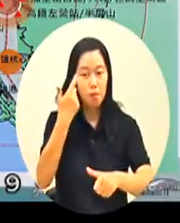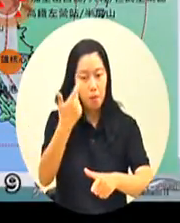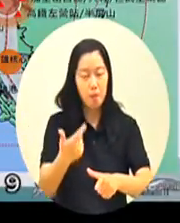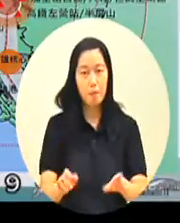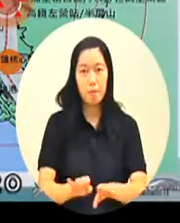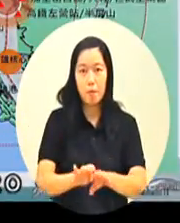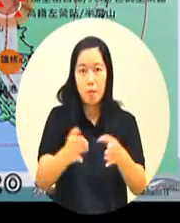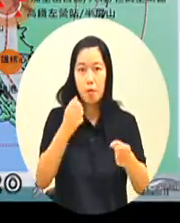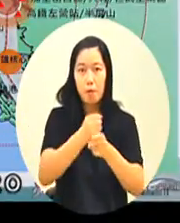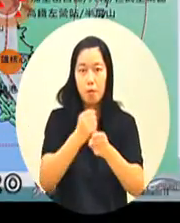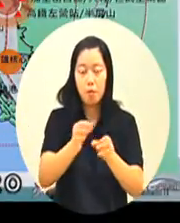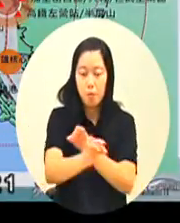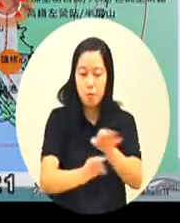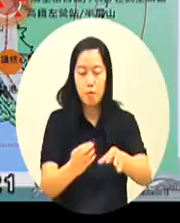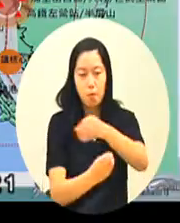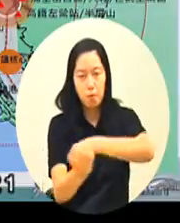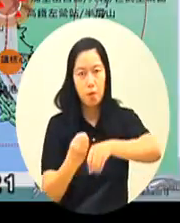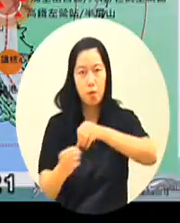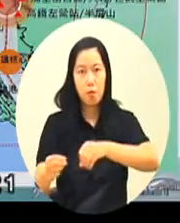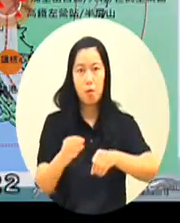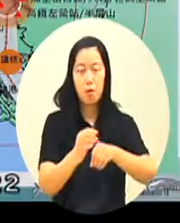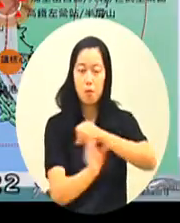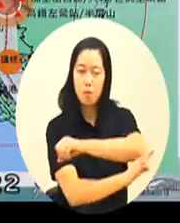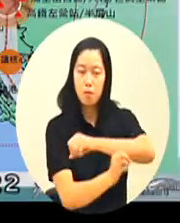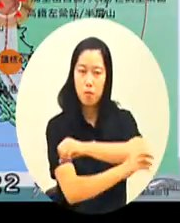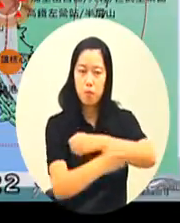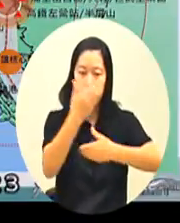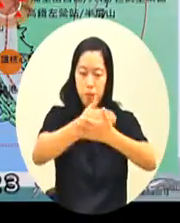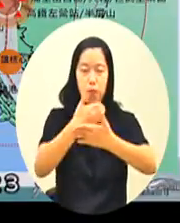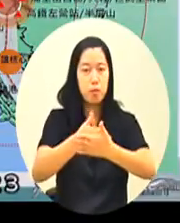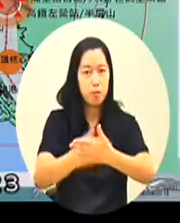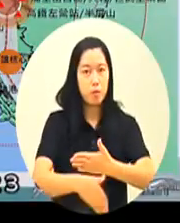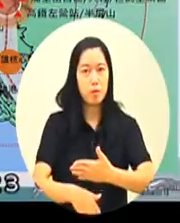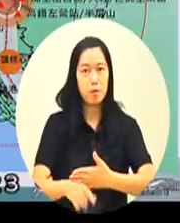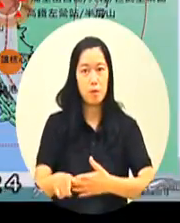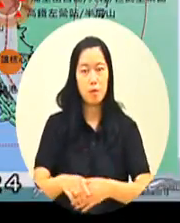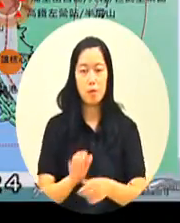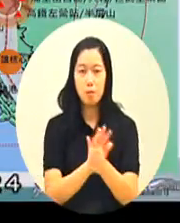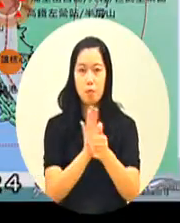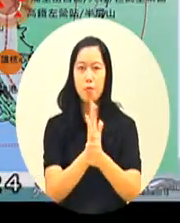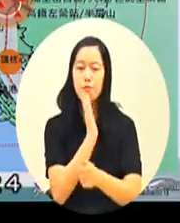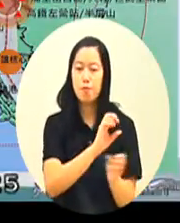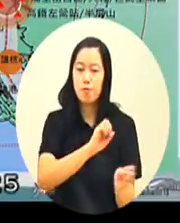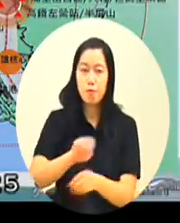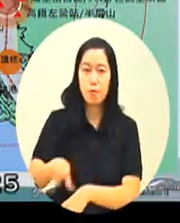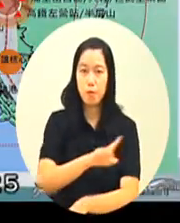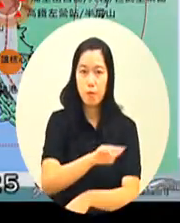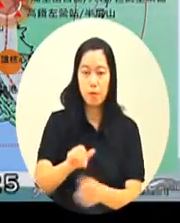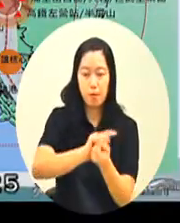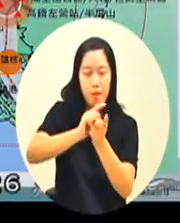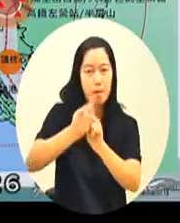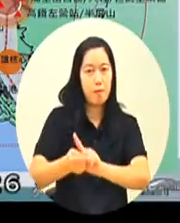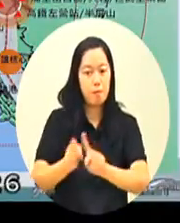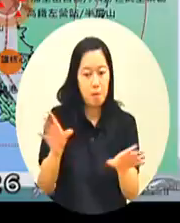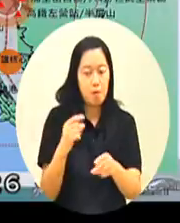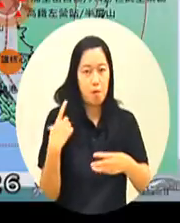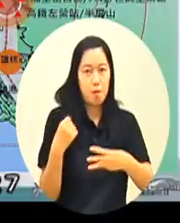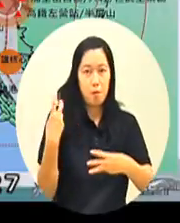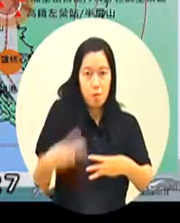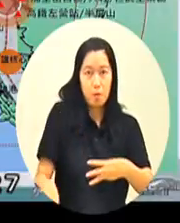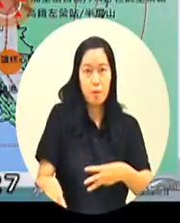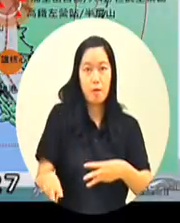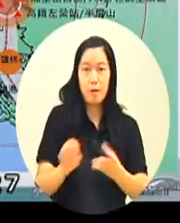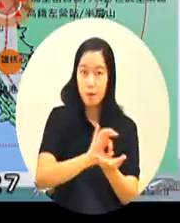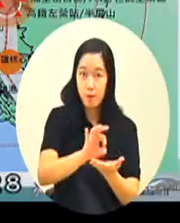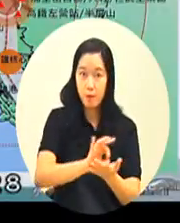来推动循环经济，减少排放，让废弃物能够变成资源再使用。那除了这两环以外，还有一个